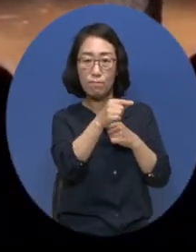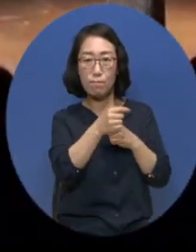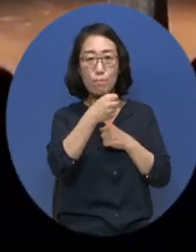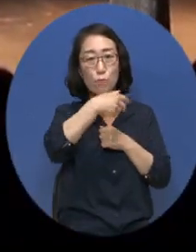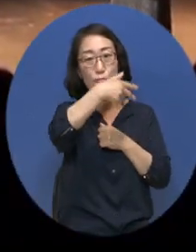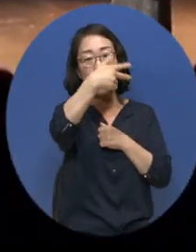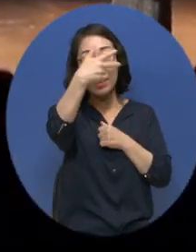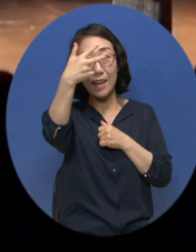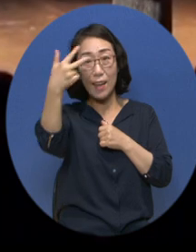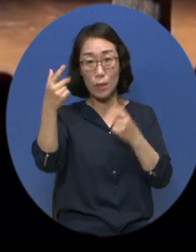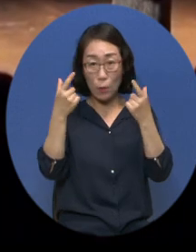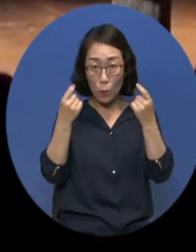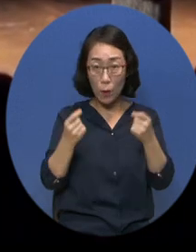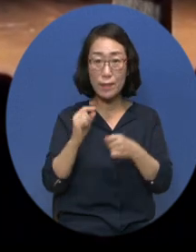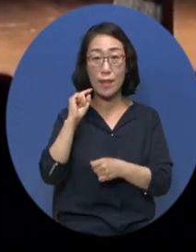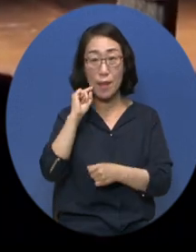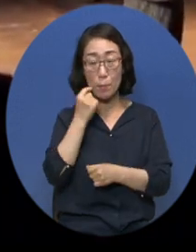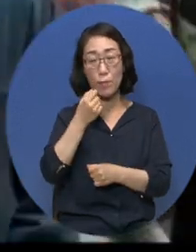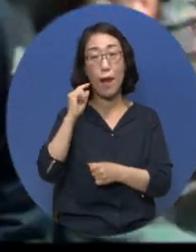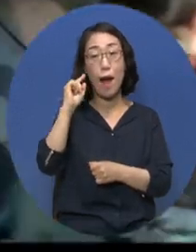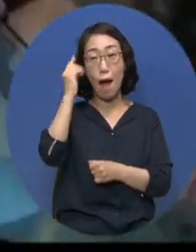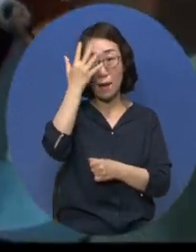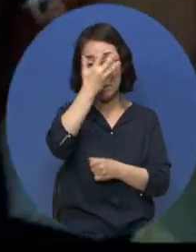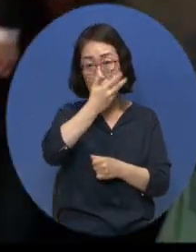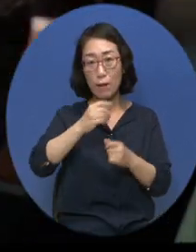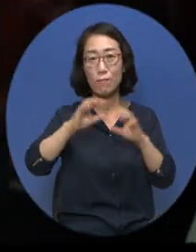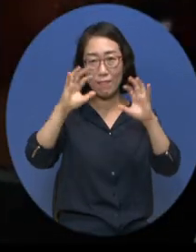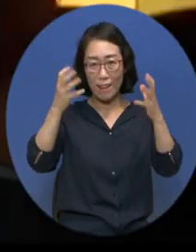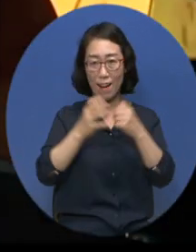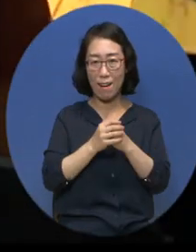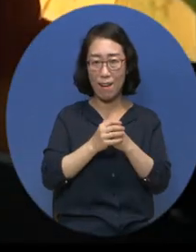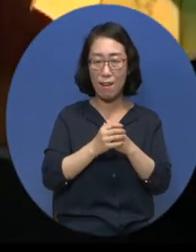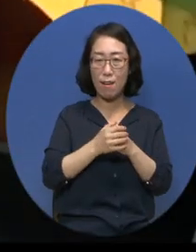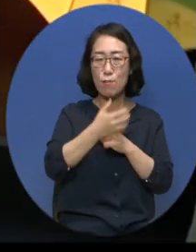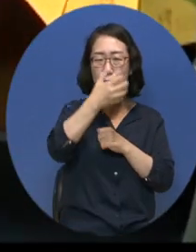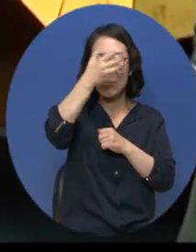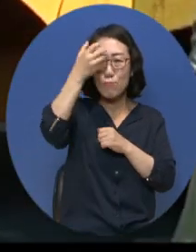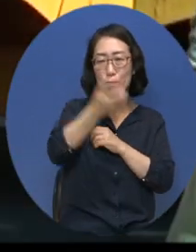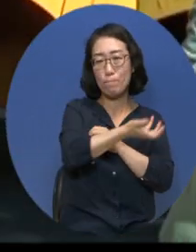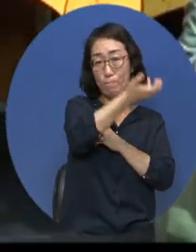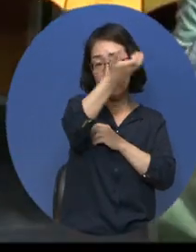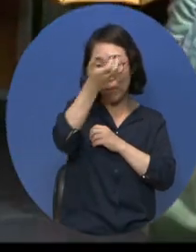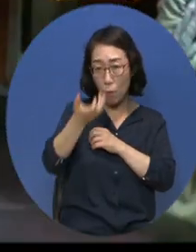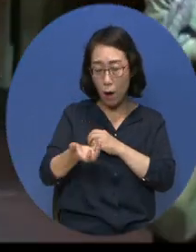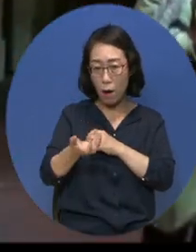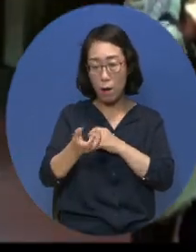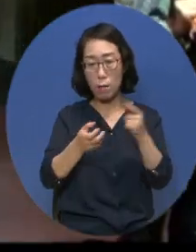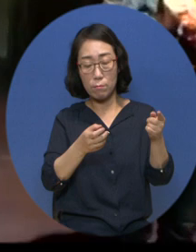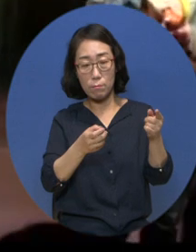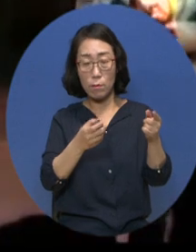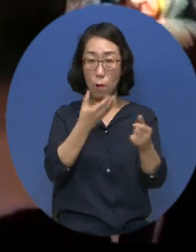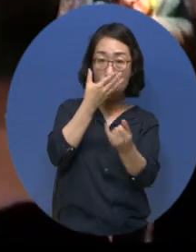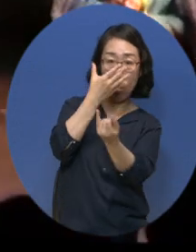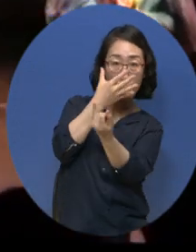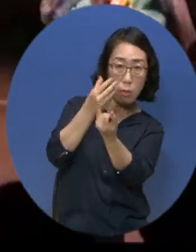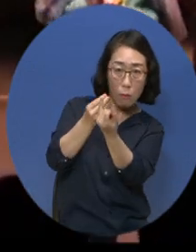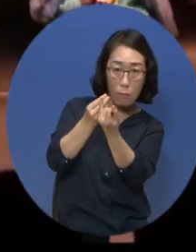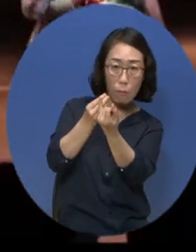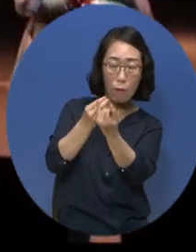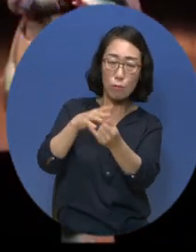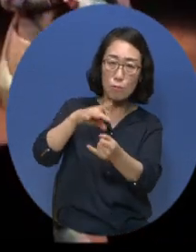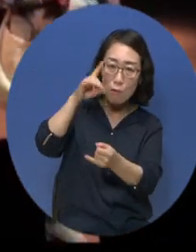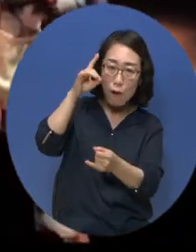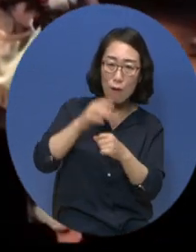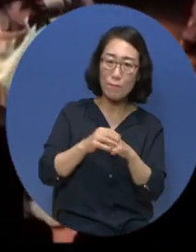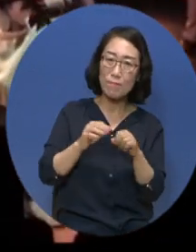무지개처럼 아름다운 나라 한국의 꿈을 찾아온 솔롱고는 나영에게 첫눈에 반하게 되고 어색한